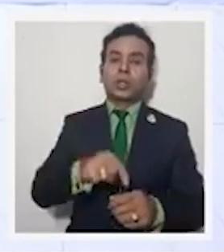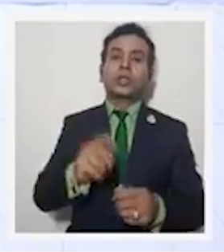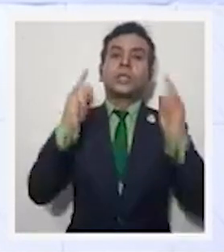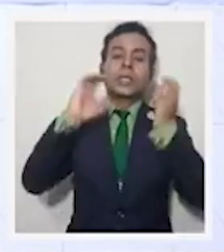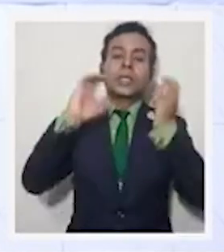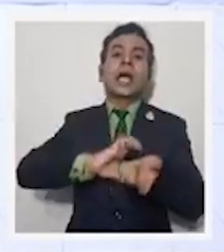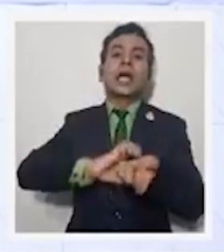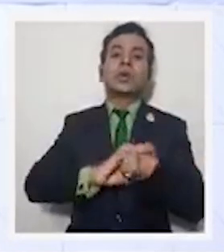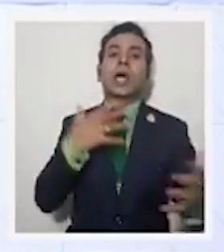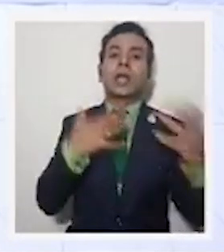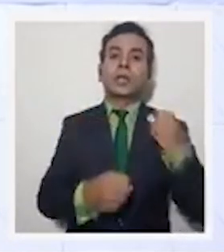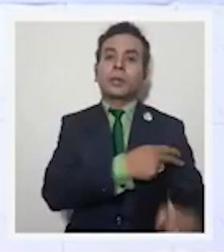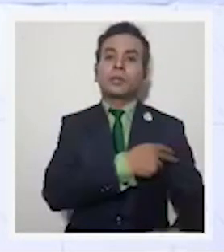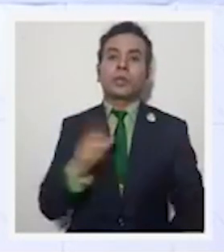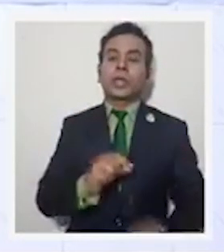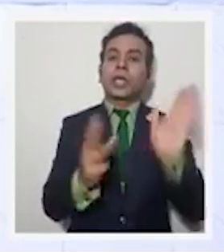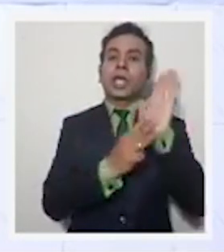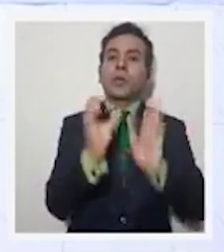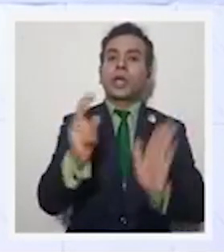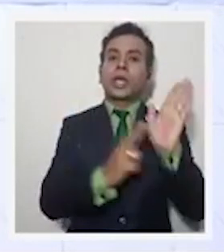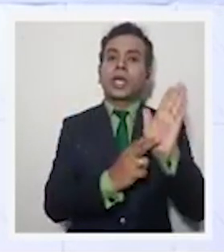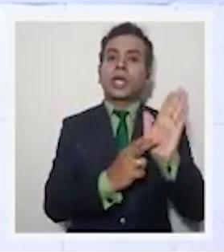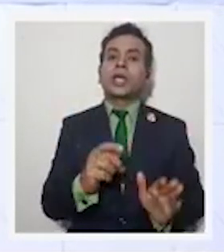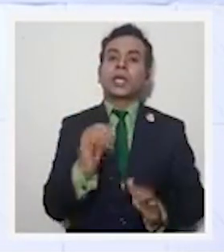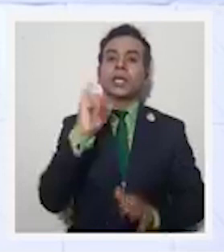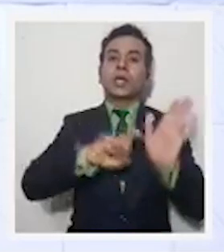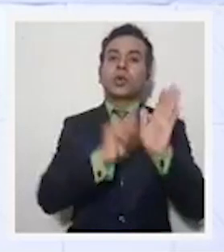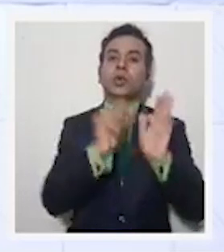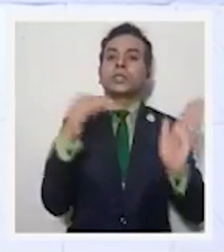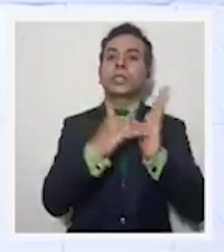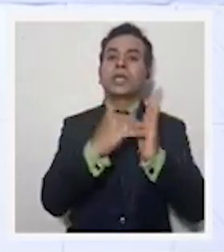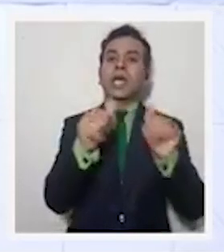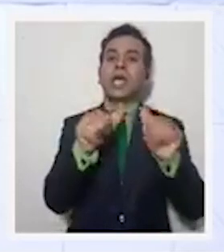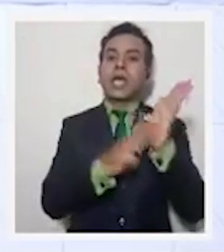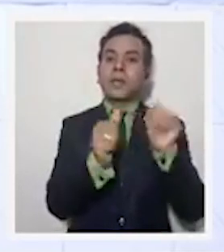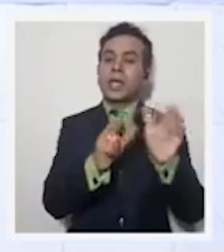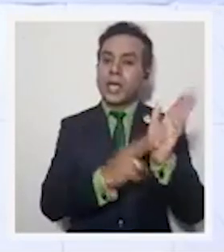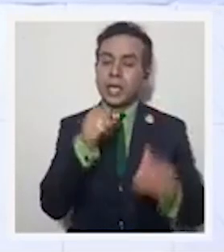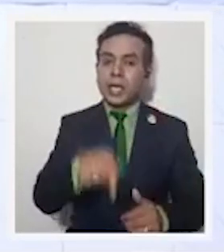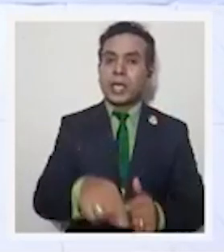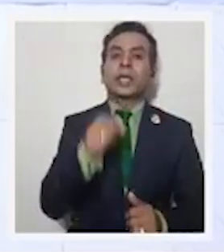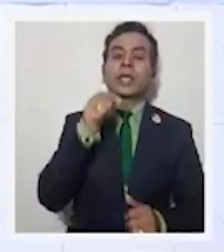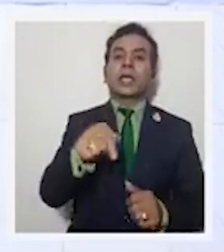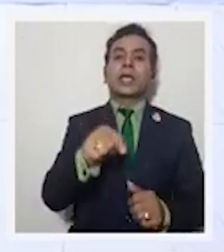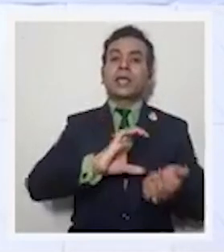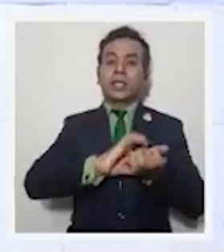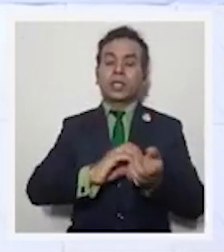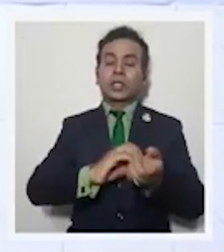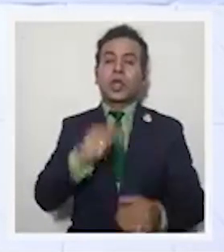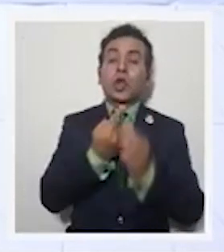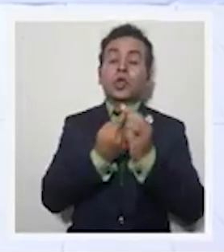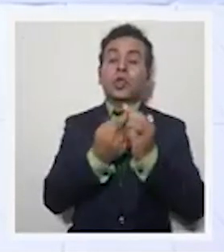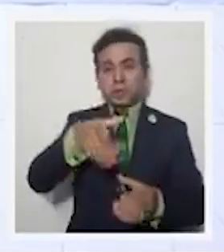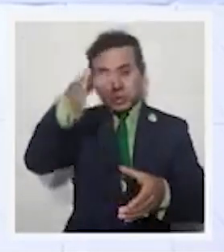কয়েকজন পুলিশ সদস্য ইন্তেকাল করেছেন এবং আমাদের আরেকজন চিকিৎসক কর্নেল অবসরপ্রাপ্ত ডাক্তার মনিরুজ্জামান,